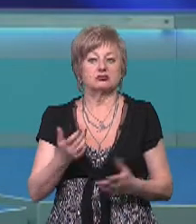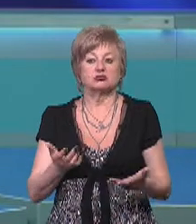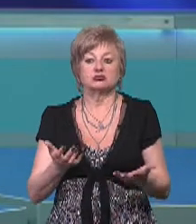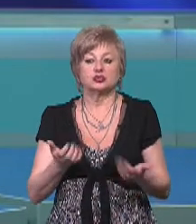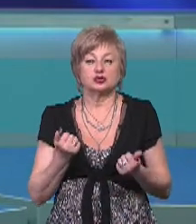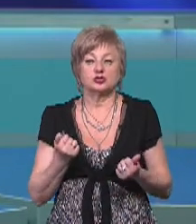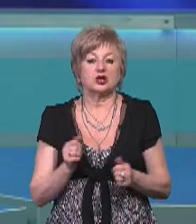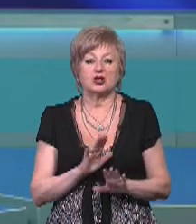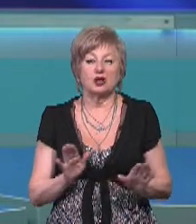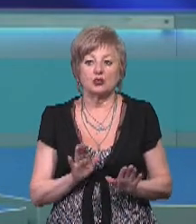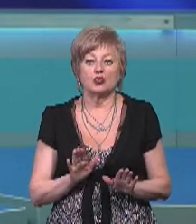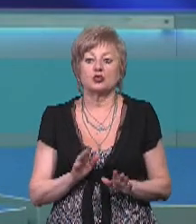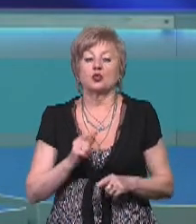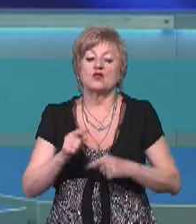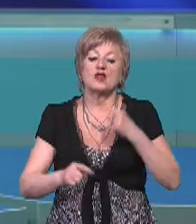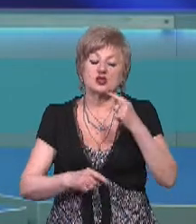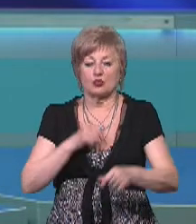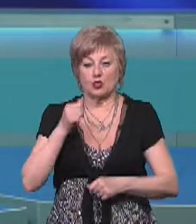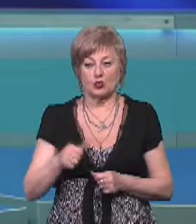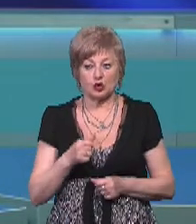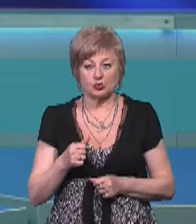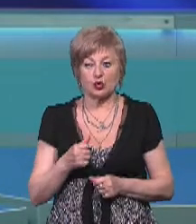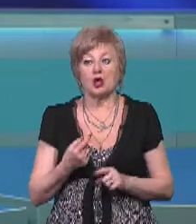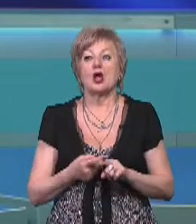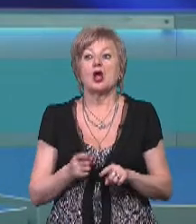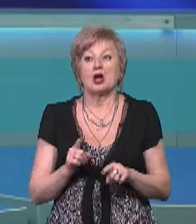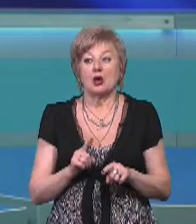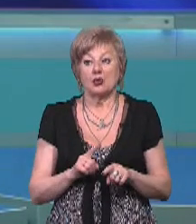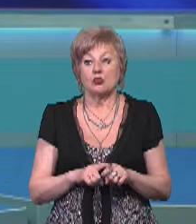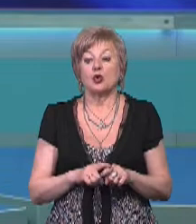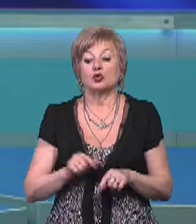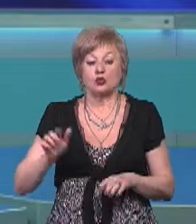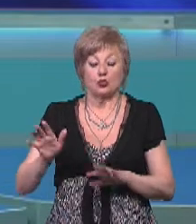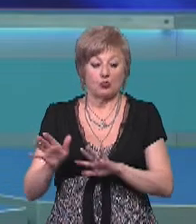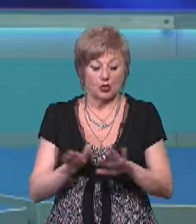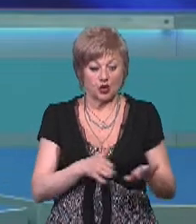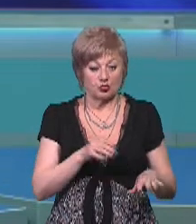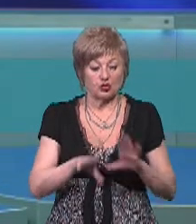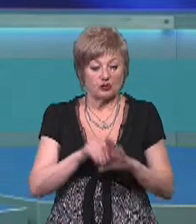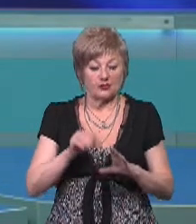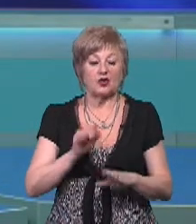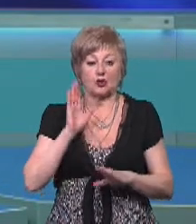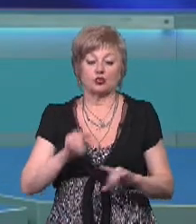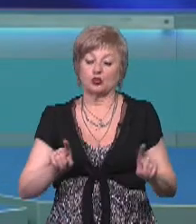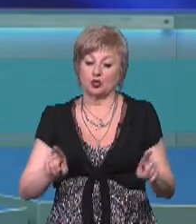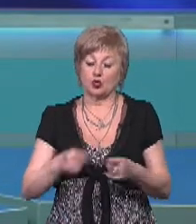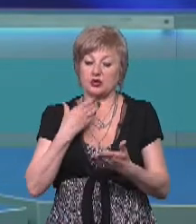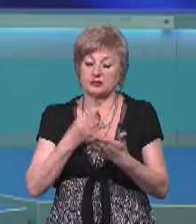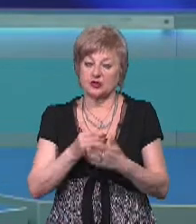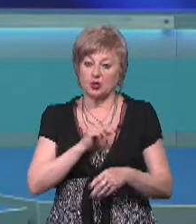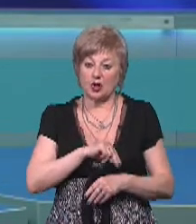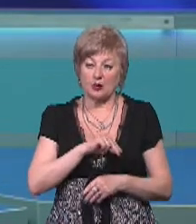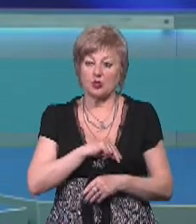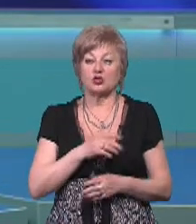зможуть її отримати лише з наступного року. Тому вони пройдуть вибори в них і вони будуть організовувати свою роботу,